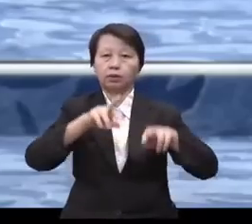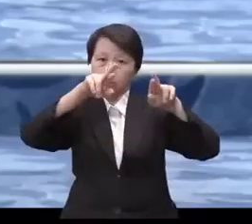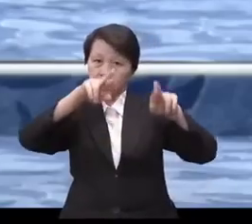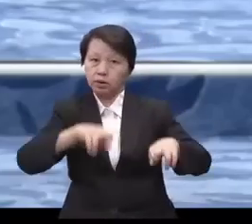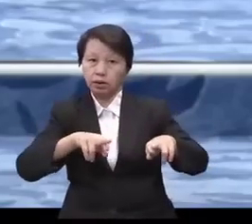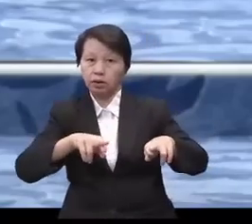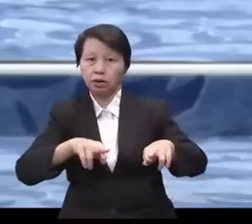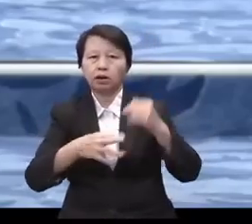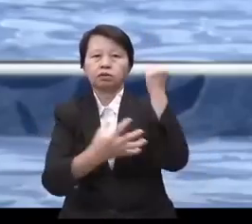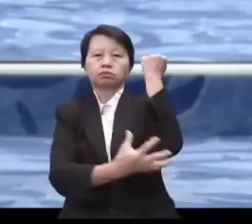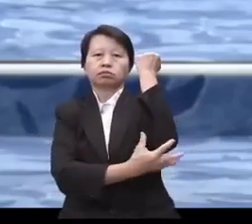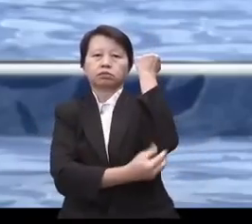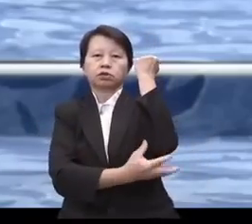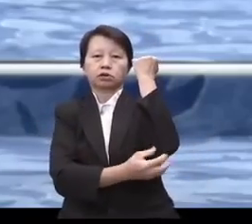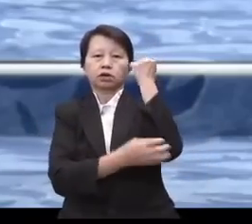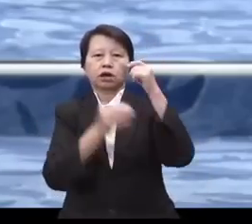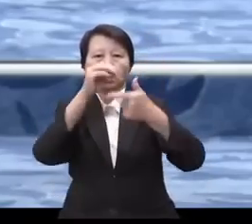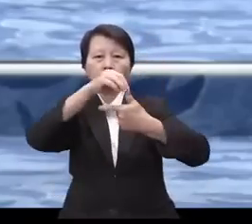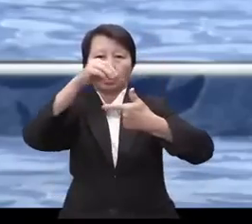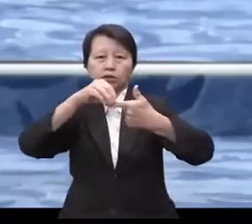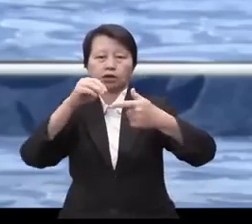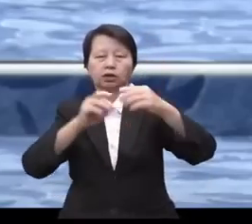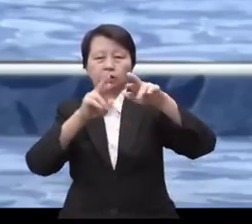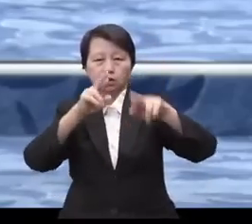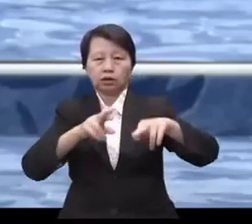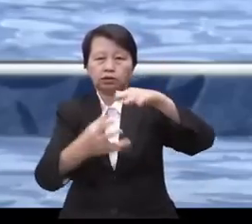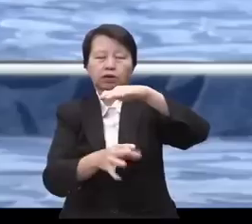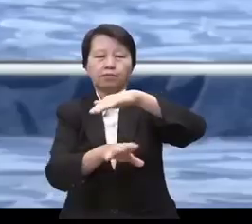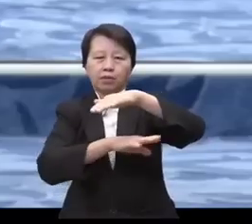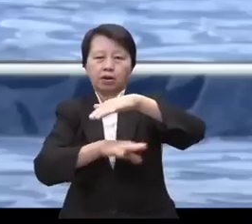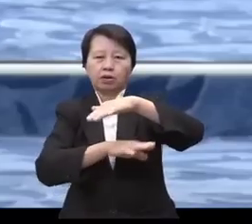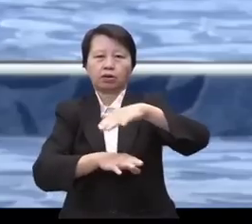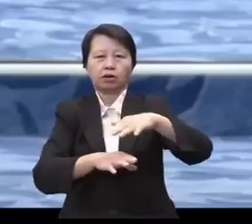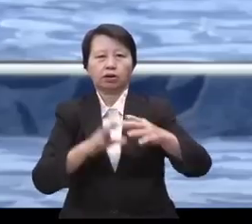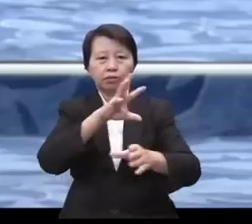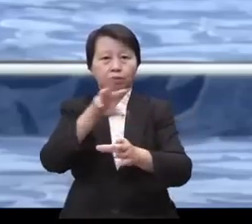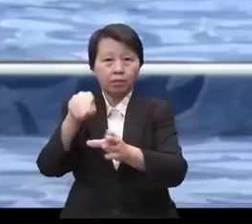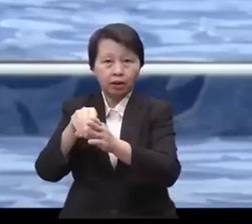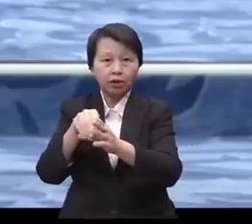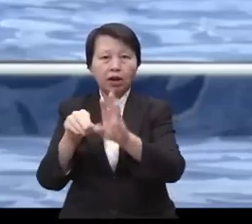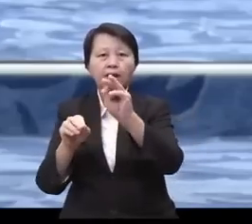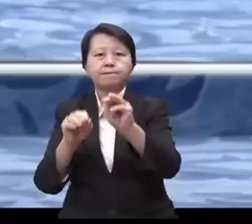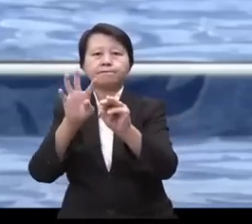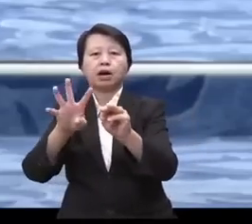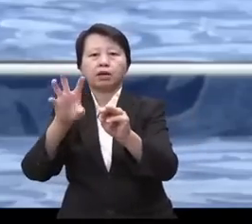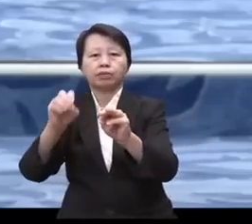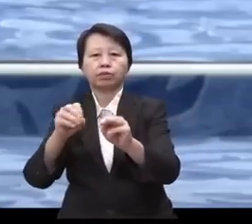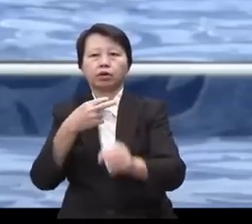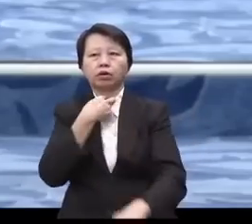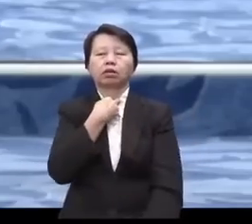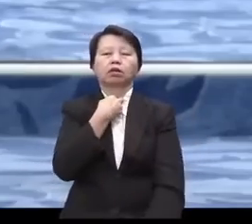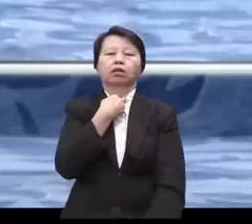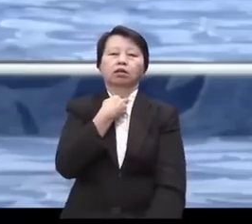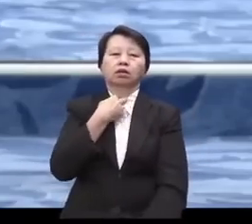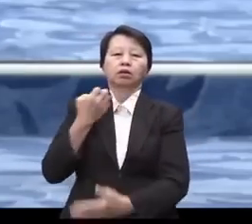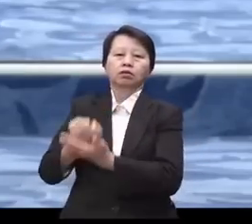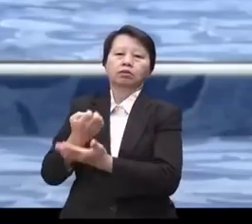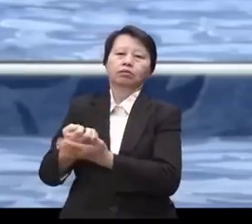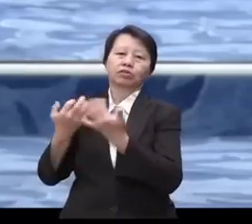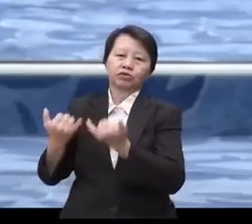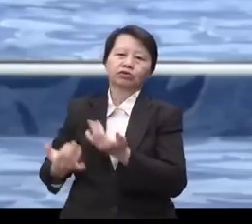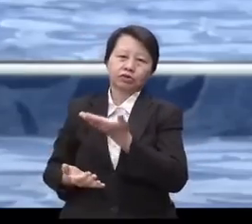yang miskin atau yang bawah, termasuk M40 yang terkesan dengan senario ekonomi yang ada